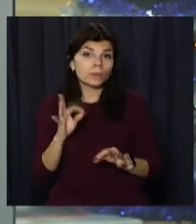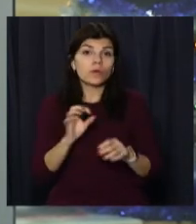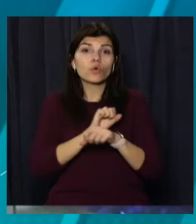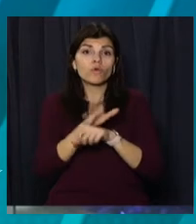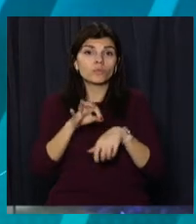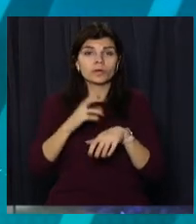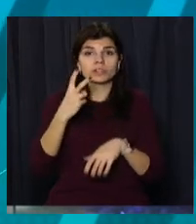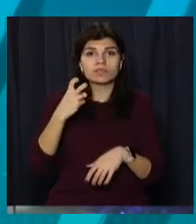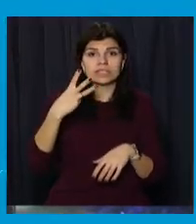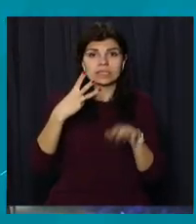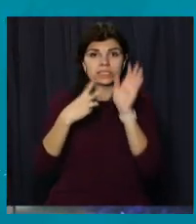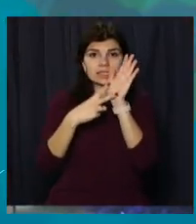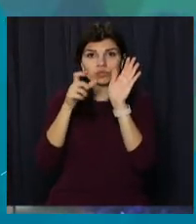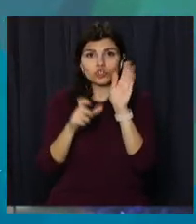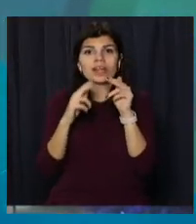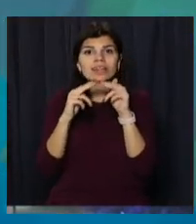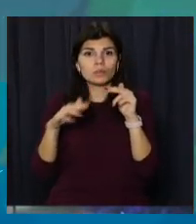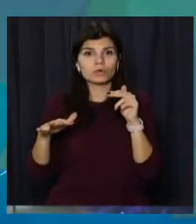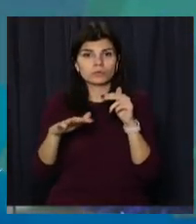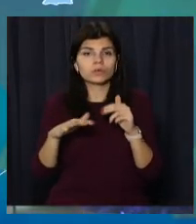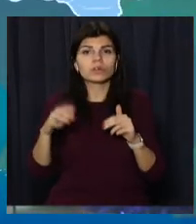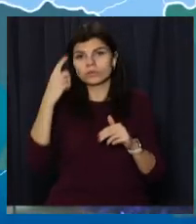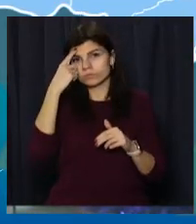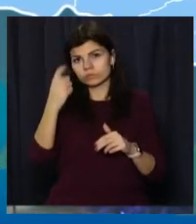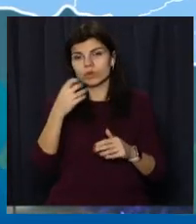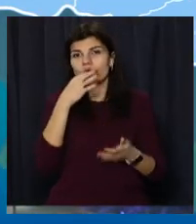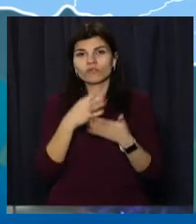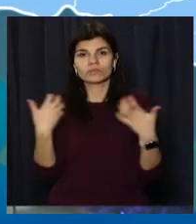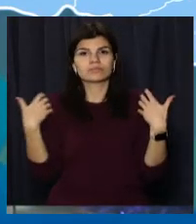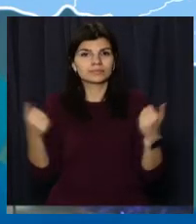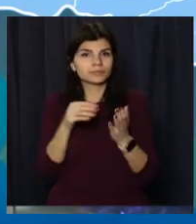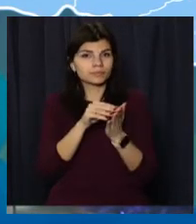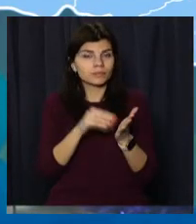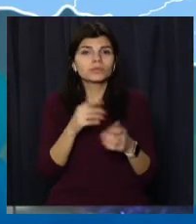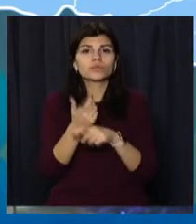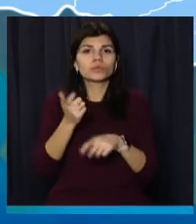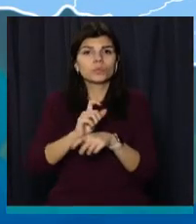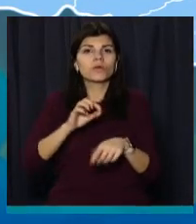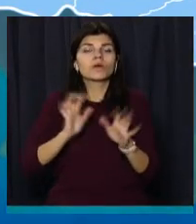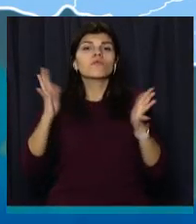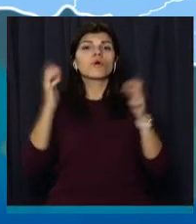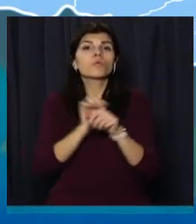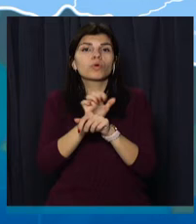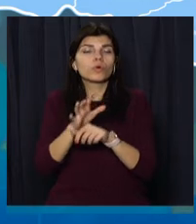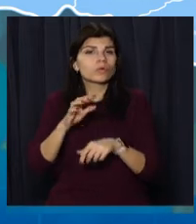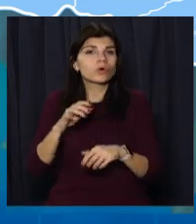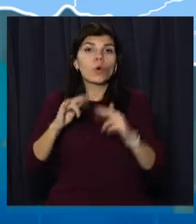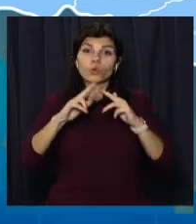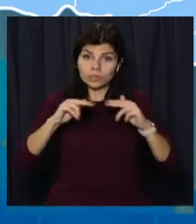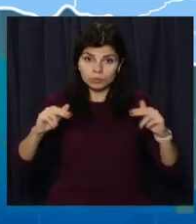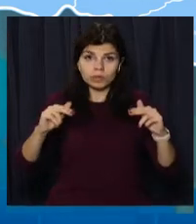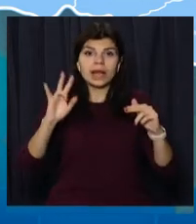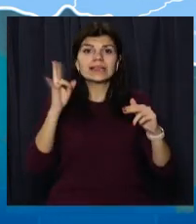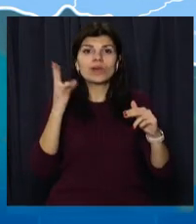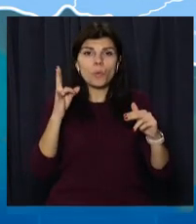людей, повідомили в обласному департаменті охорони здоров'я. Найбільше нових випадків корони підтвердили у Дніпрі, Нікополі та